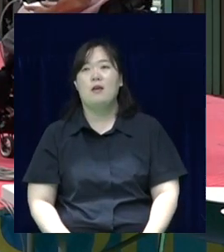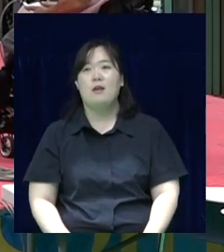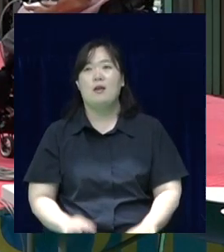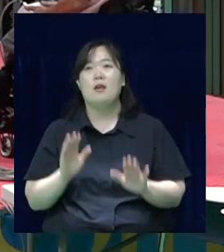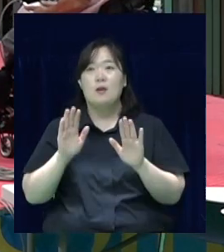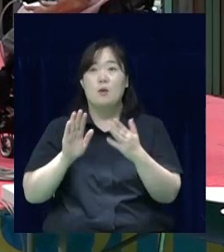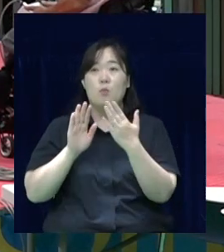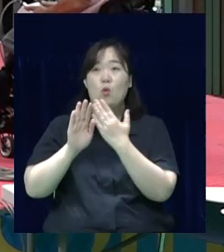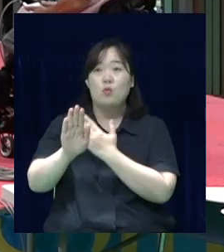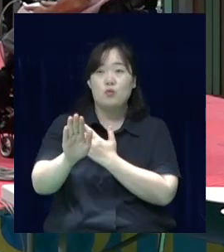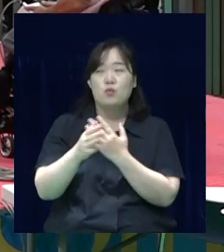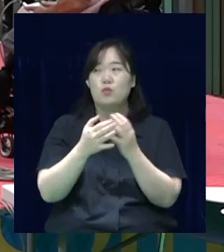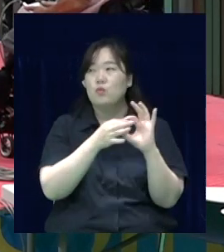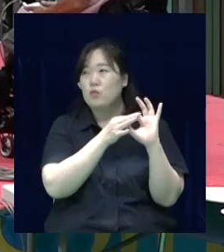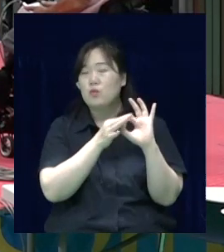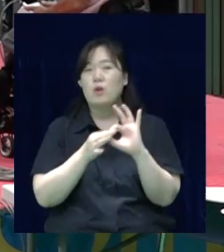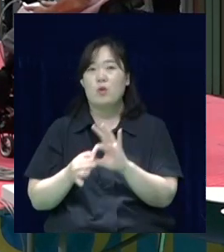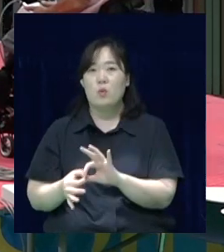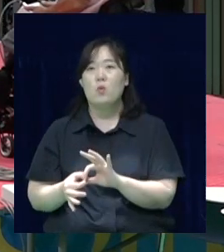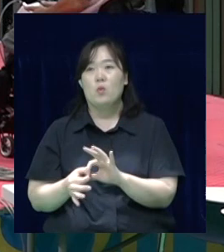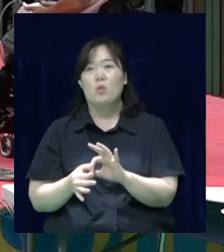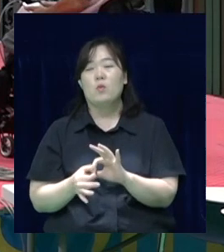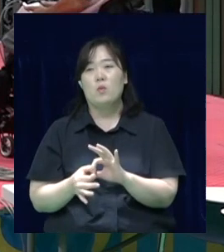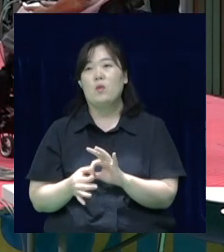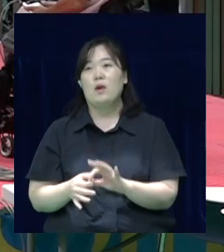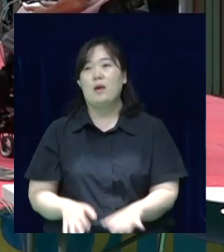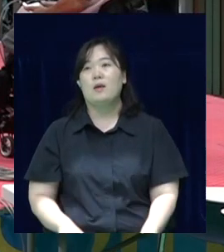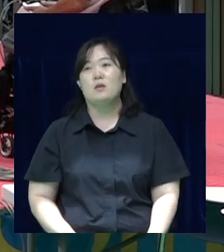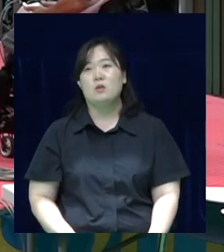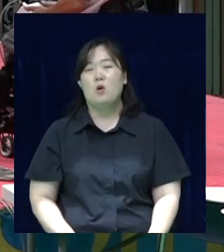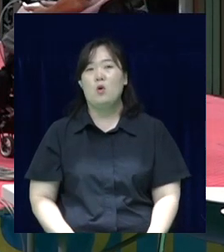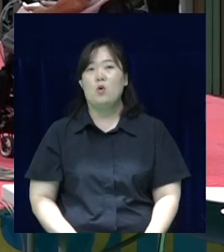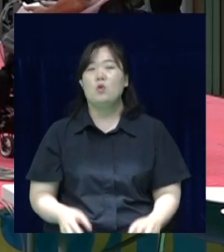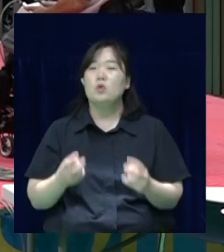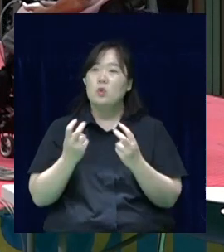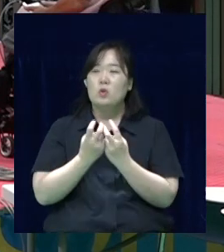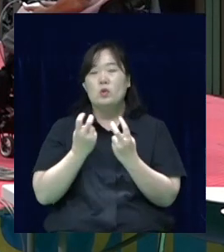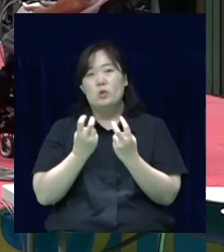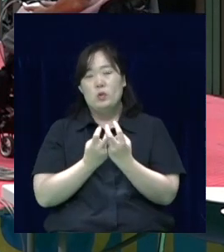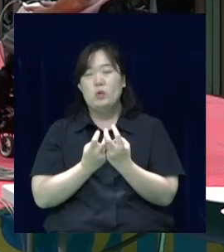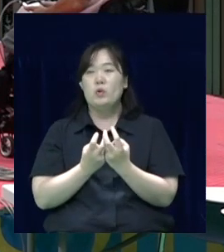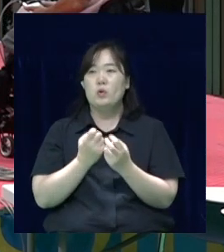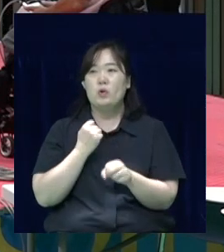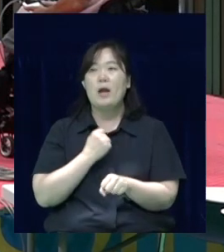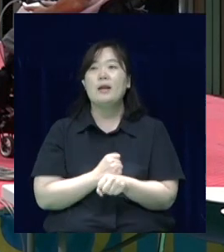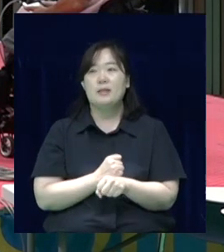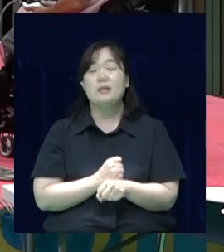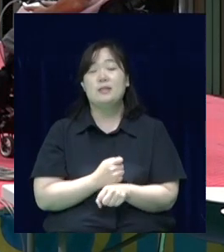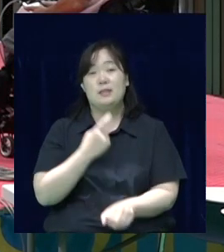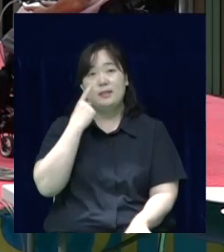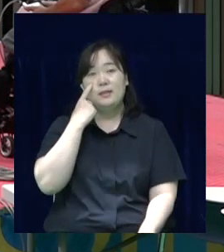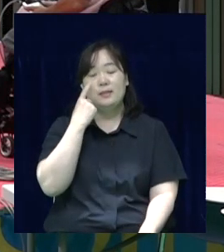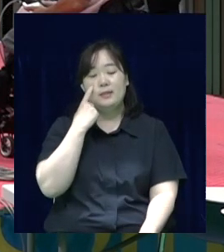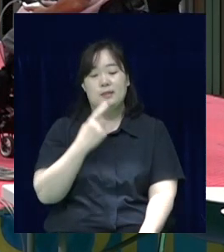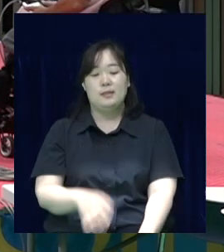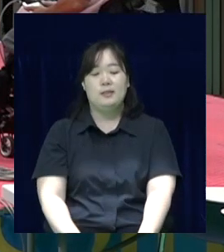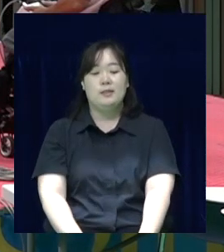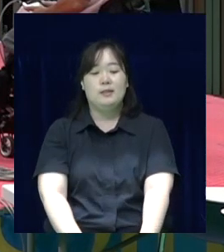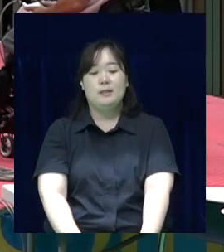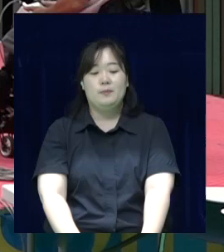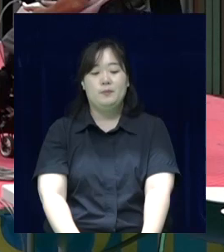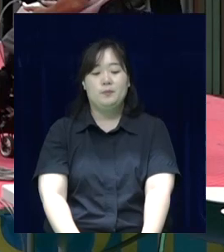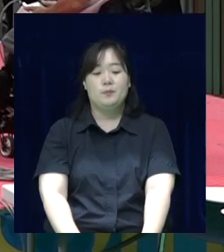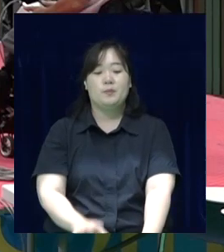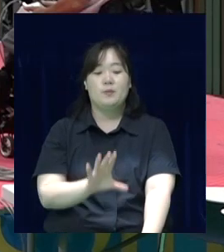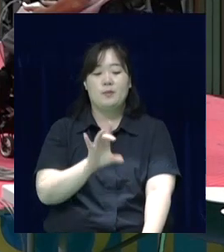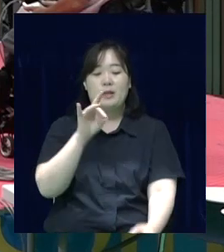또 계속해서 좀 더 증량을 해봐야 될 것 같습니다. 자, 일단은